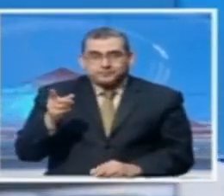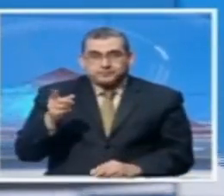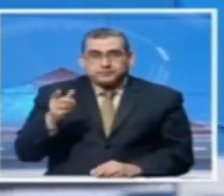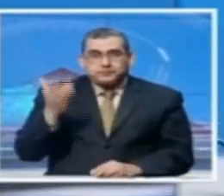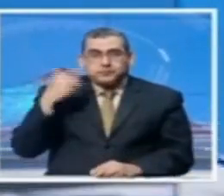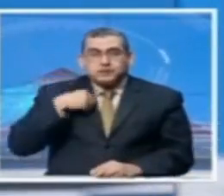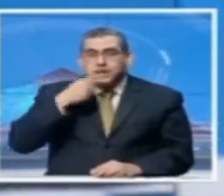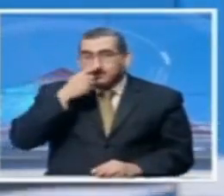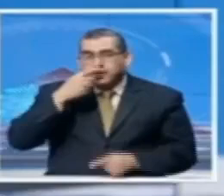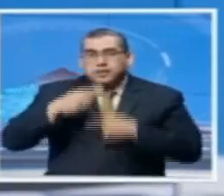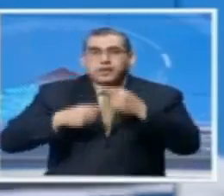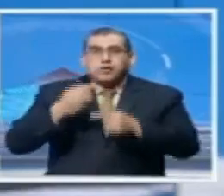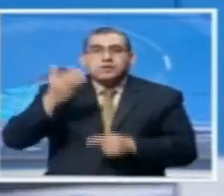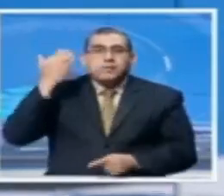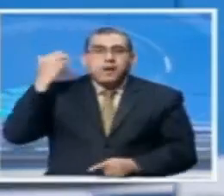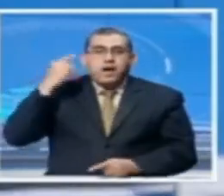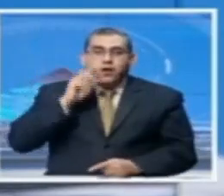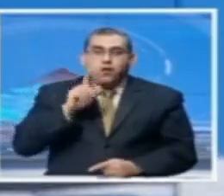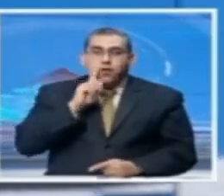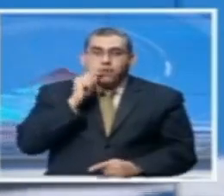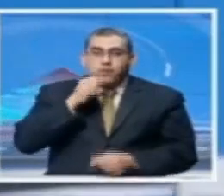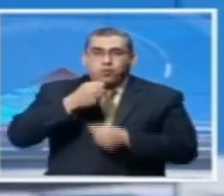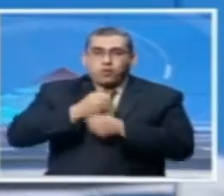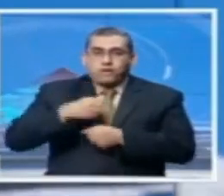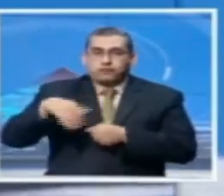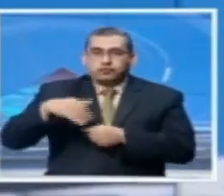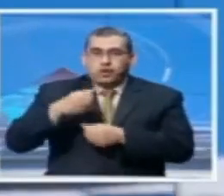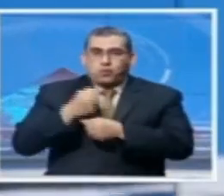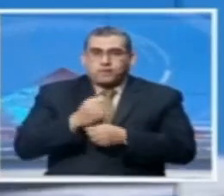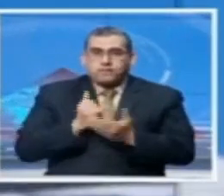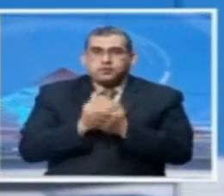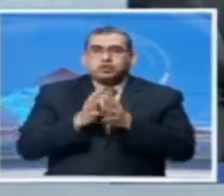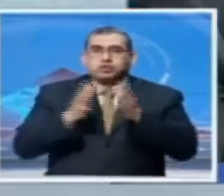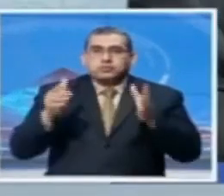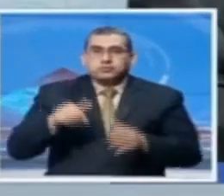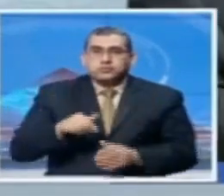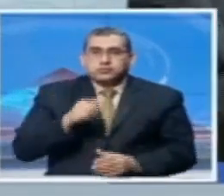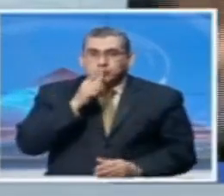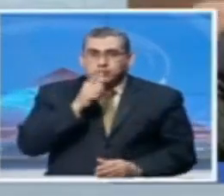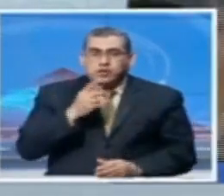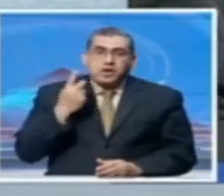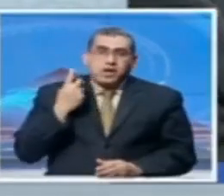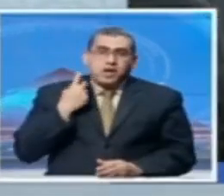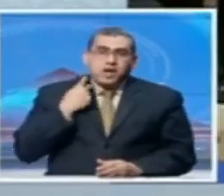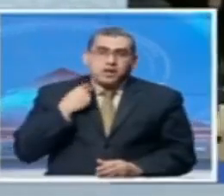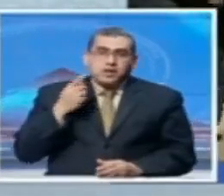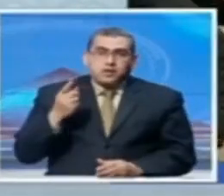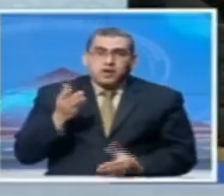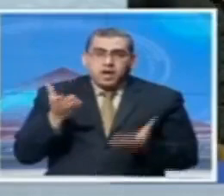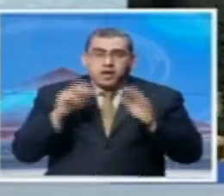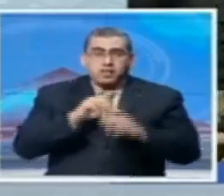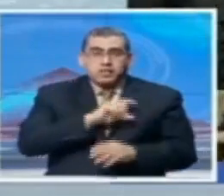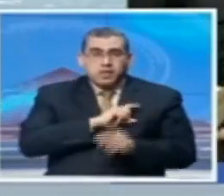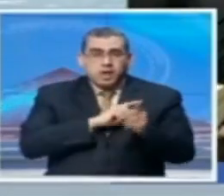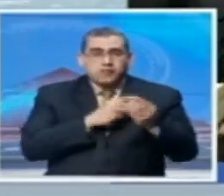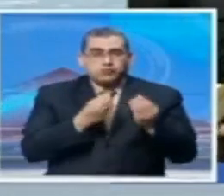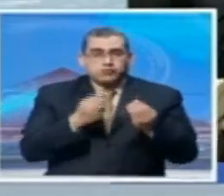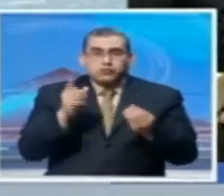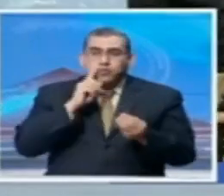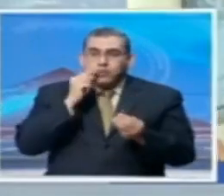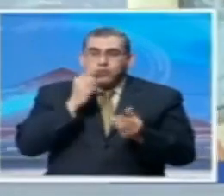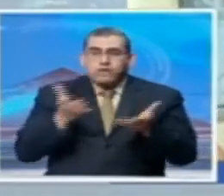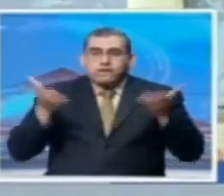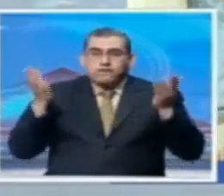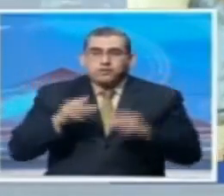اعتدنا هذا المشهد ان بيبقى فيه برضو اعداد كبيره خارج المدارس. يعني هم اعدادهم اكتر من اعداد الطلبه داخل الفصل، يعني